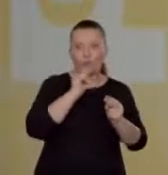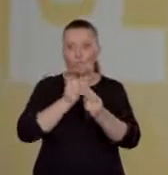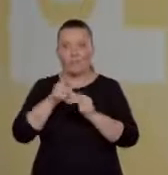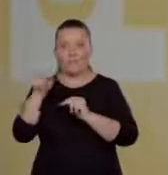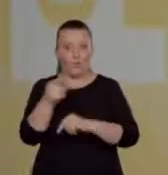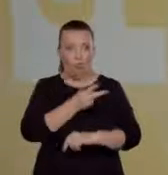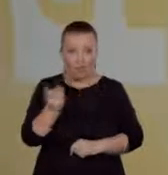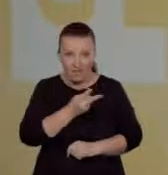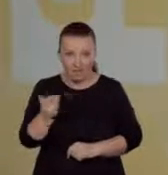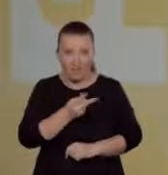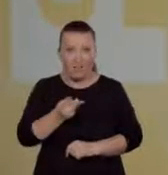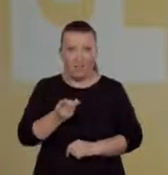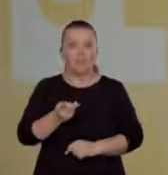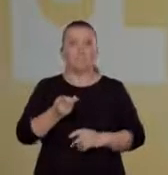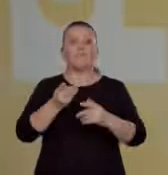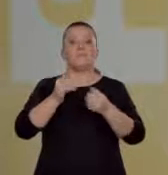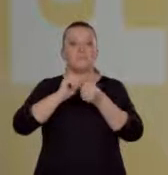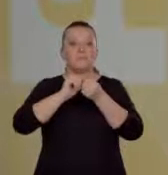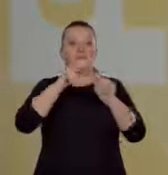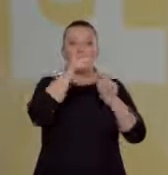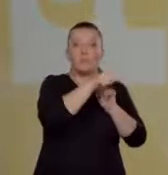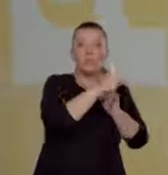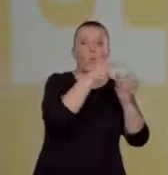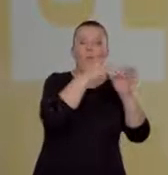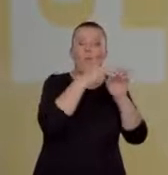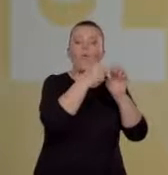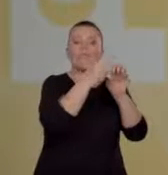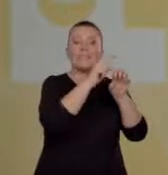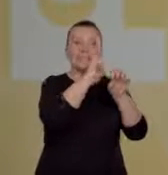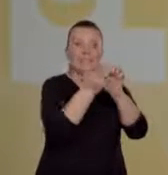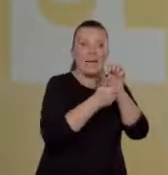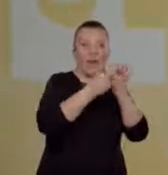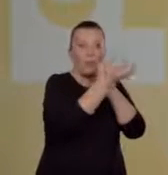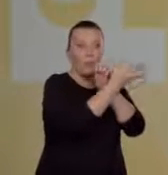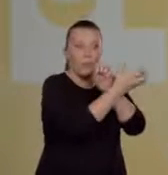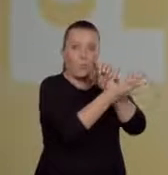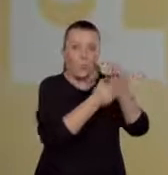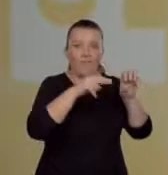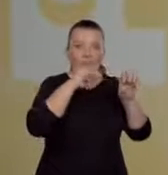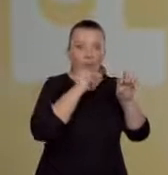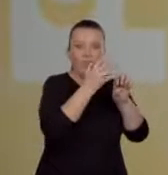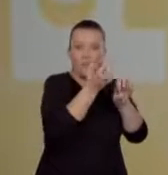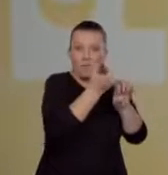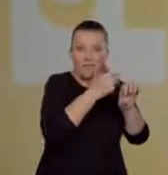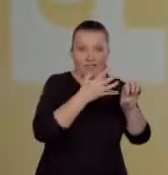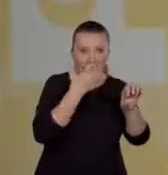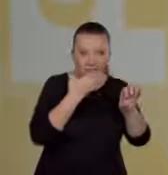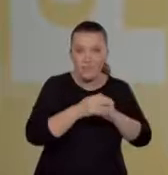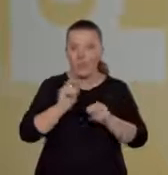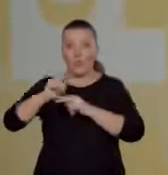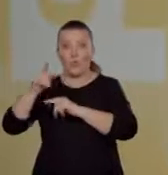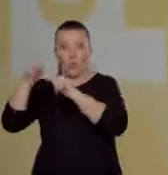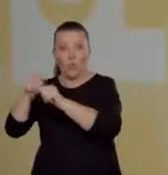odnoszące się do bezpośredniego kontaktu z wodą wszystkich komórek ciała paszydełkowców oraz drugie wskazujące na to, że paszydełkowce